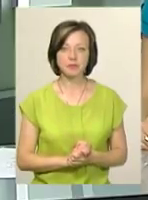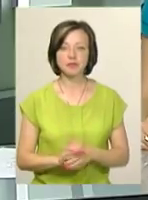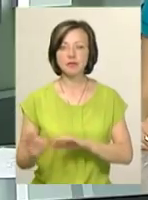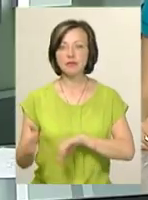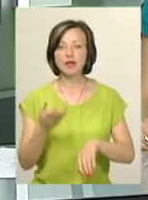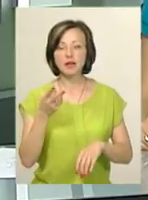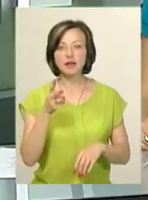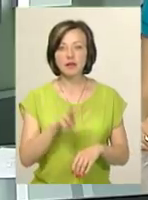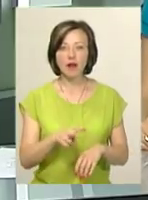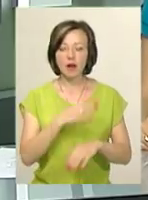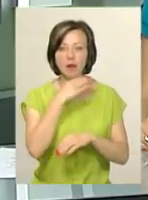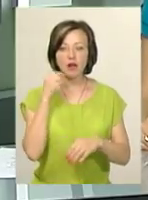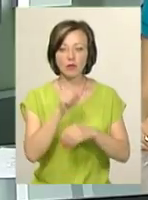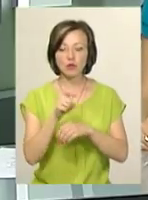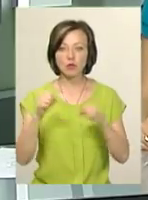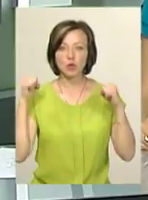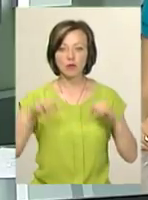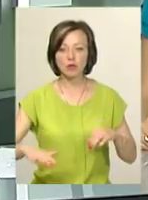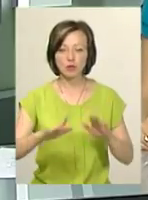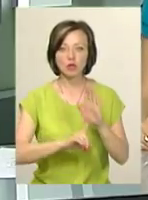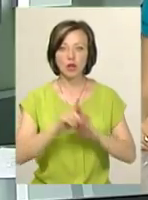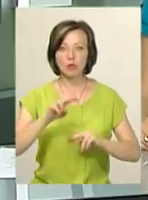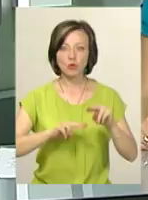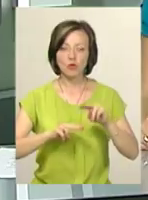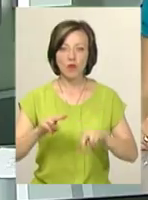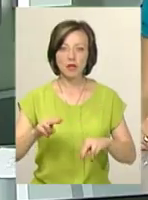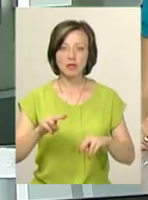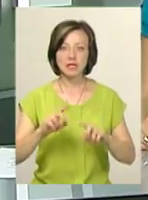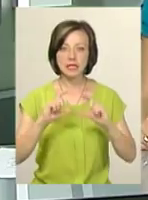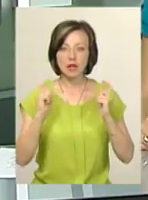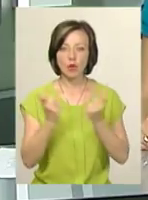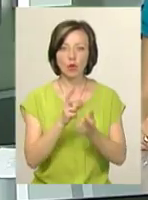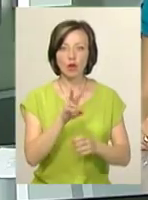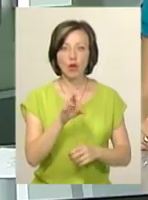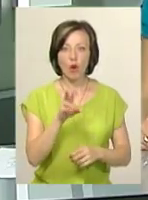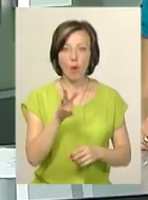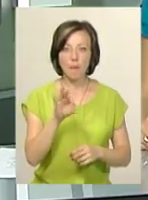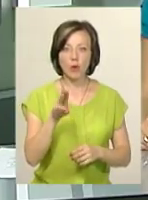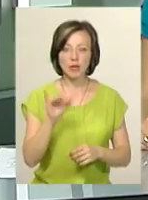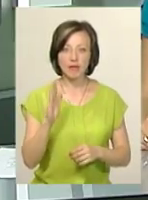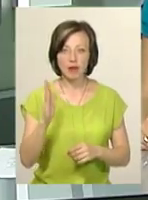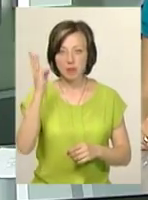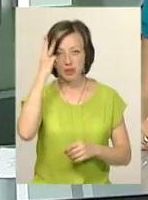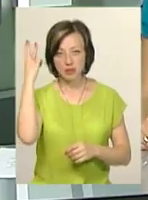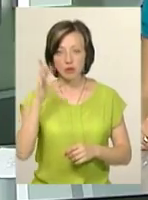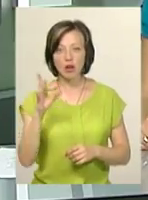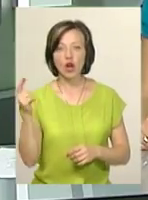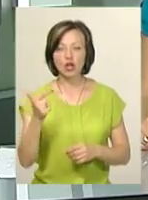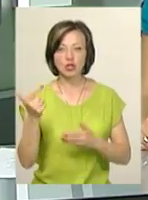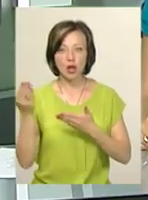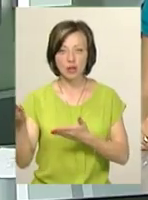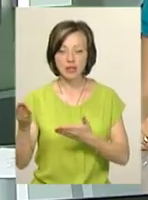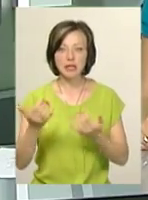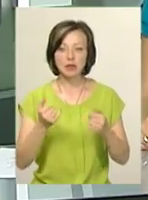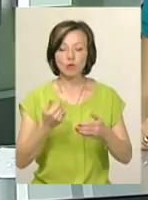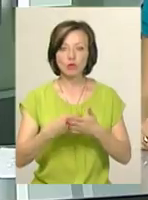Два багатофункціональних спортивних майданчики почали будувати на території стадіону «Локомотив», що у Хмельницькому мікрорайоні Гречани.